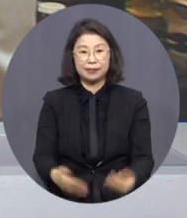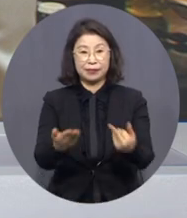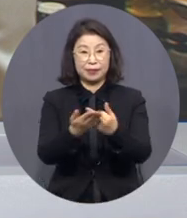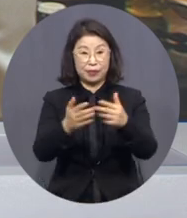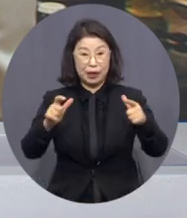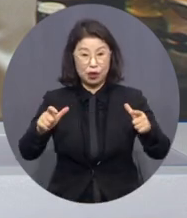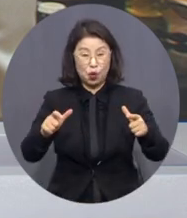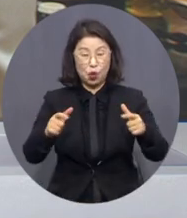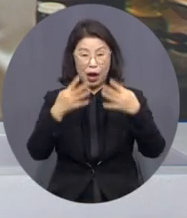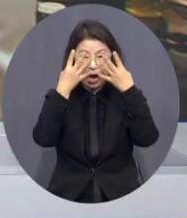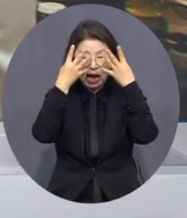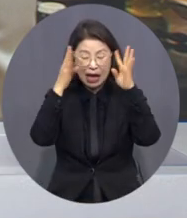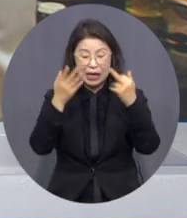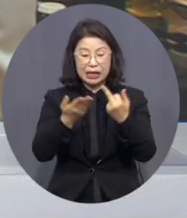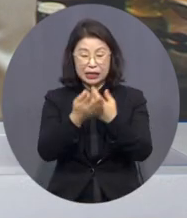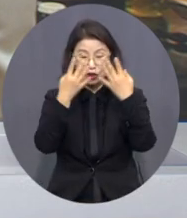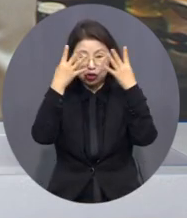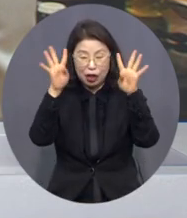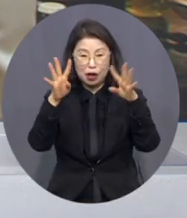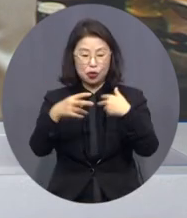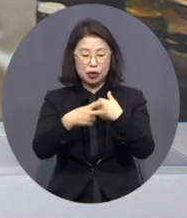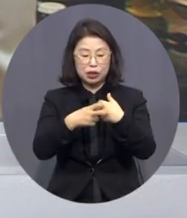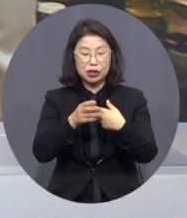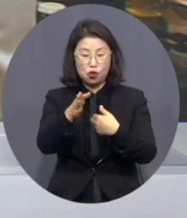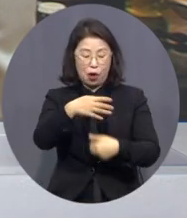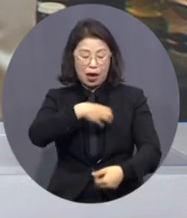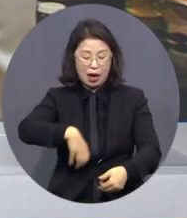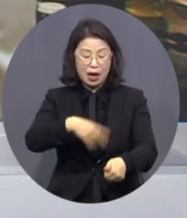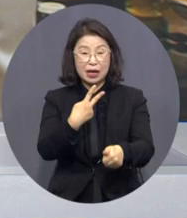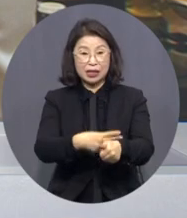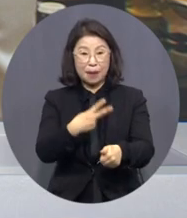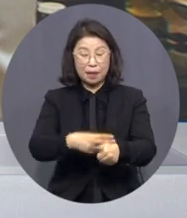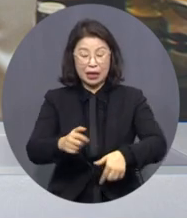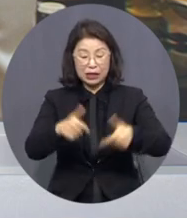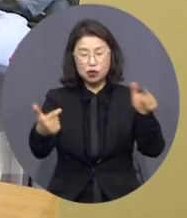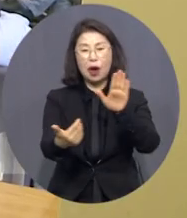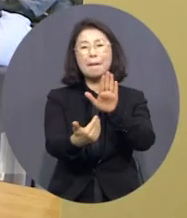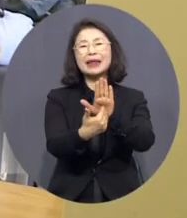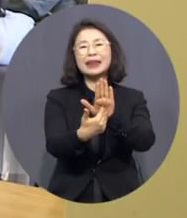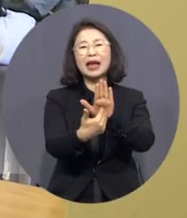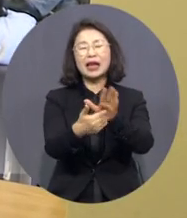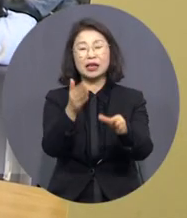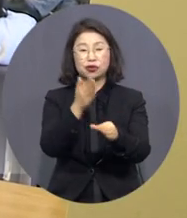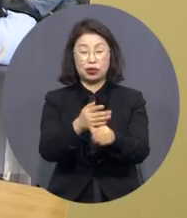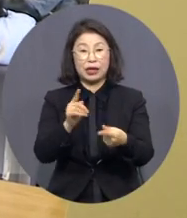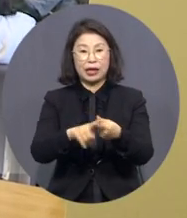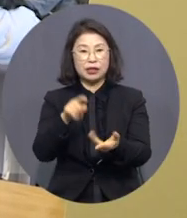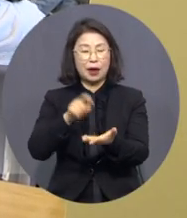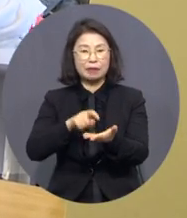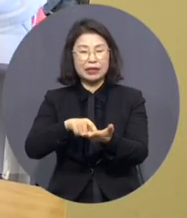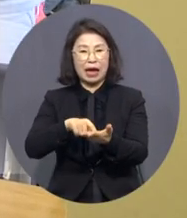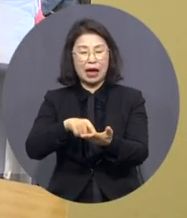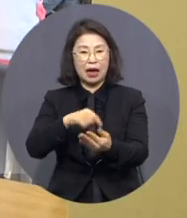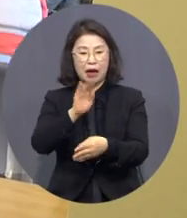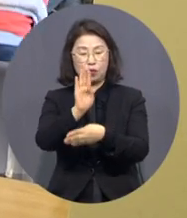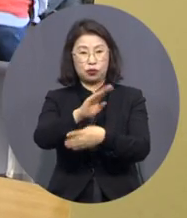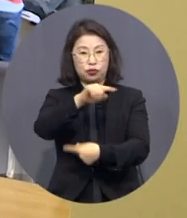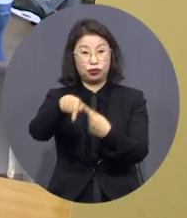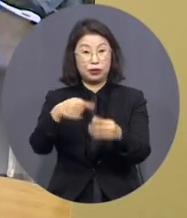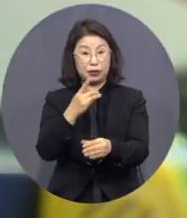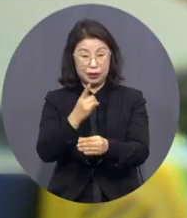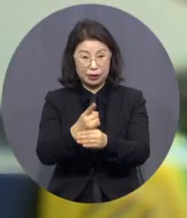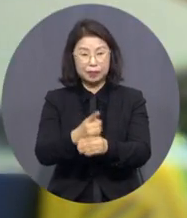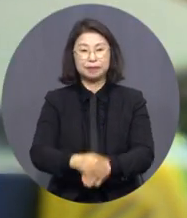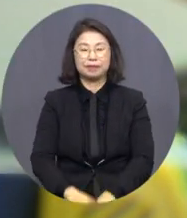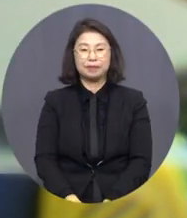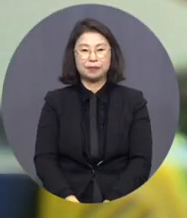제주도가 의대 정원 확대 반발하는 의료계의 집단 행동에 대비해 비상진료대책본부를 가동했습니다. 제주도는 도내 보건소와